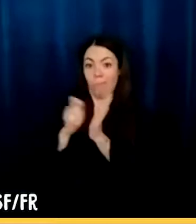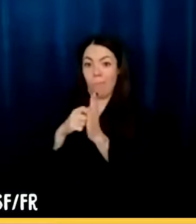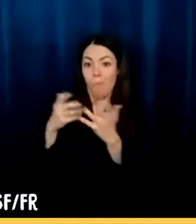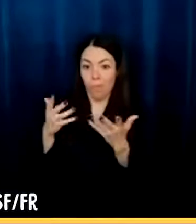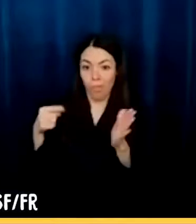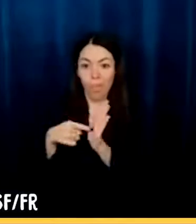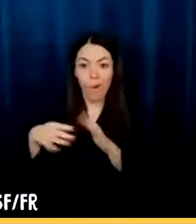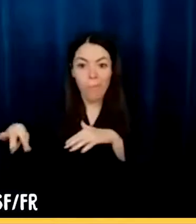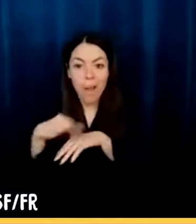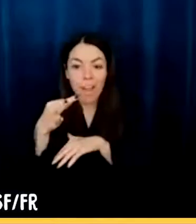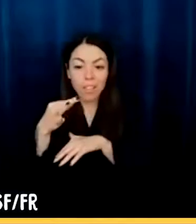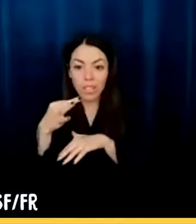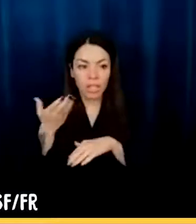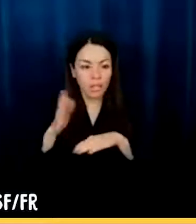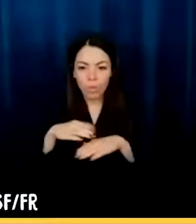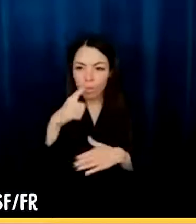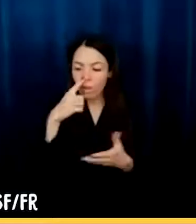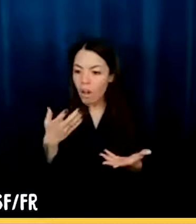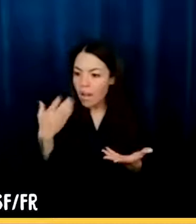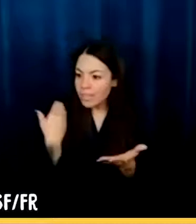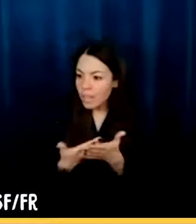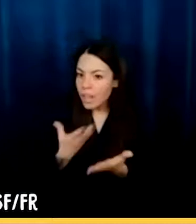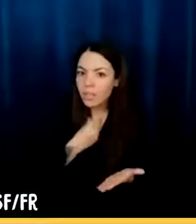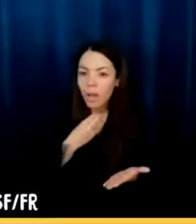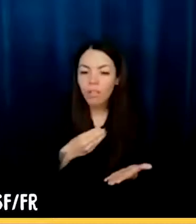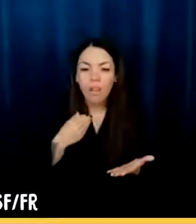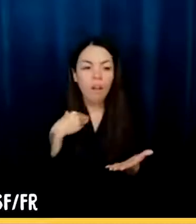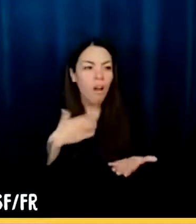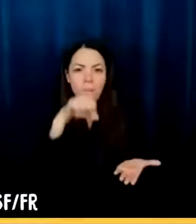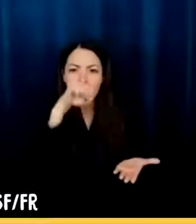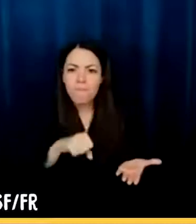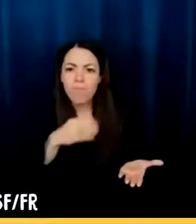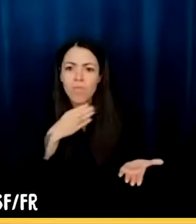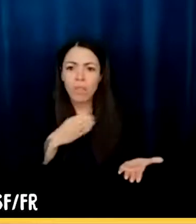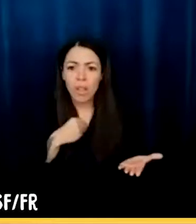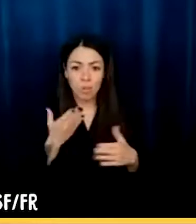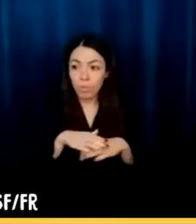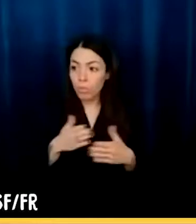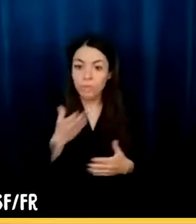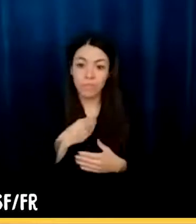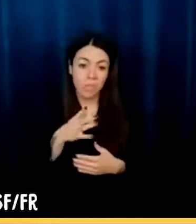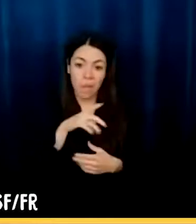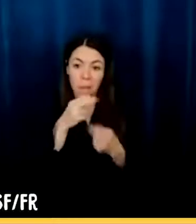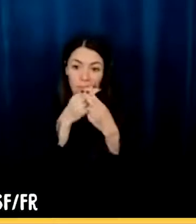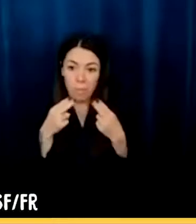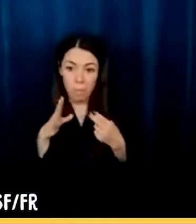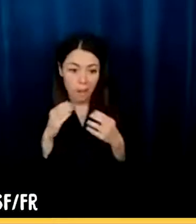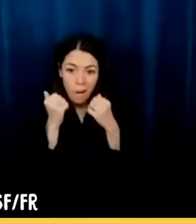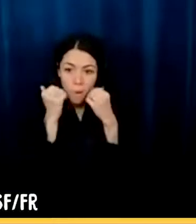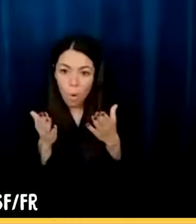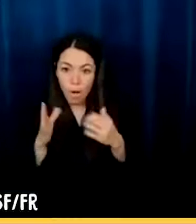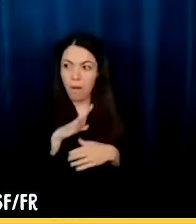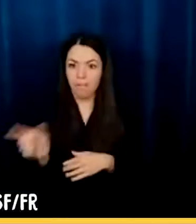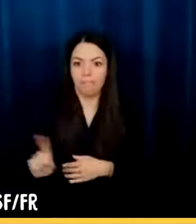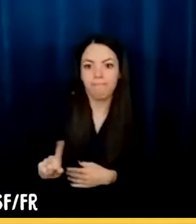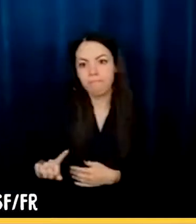qui... et on n'en entend pas souvent parler parce que, encore une fois, parce que c'est tabou, parce que c'est à chemin, parce qu'il ne faut pas parler de ça, parce qu'on